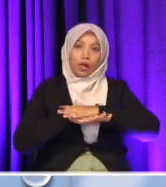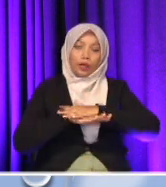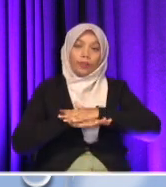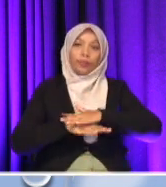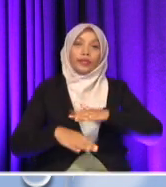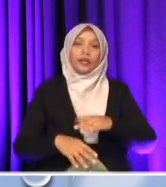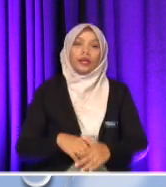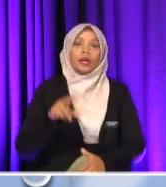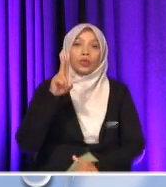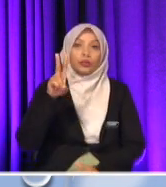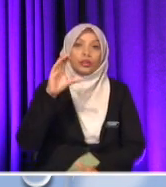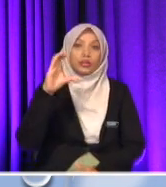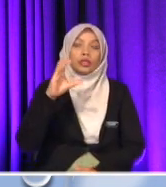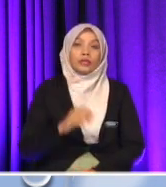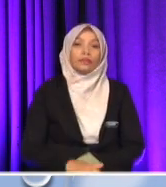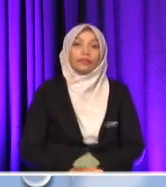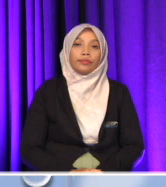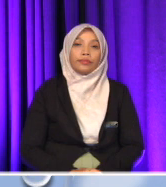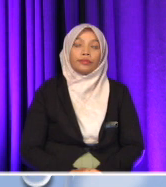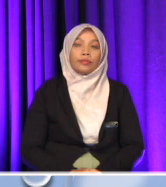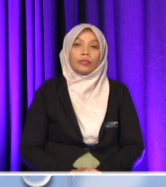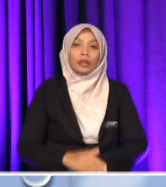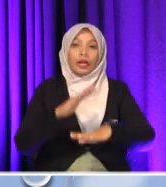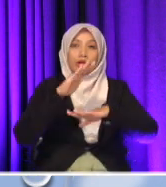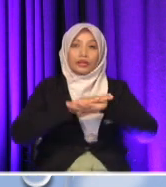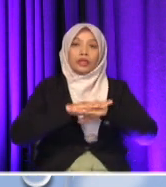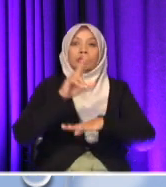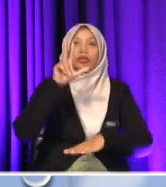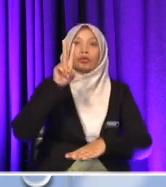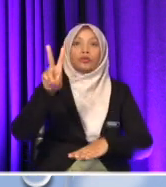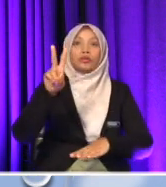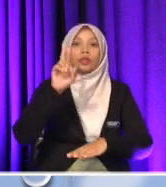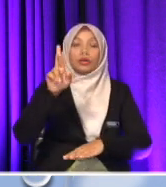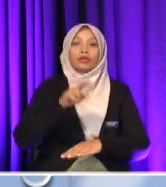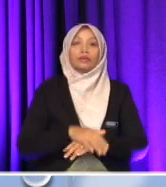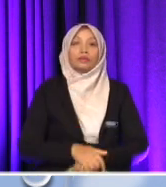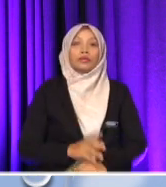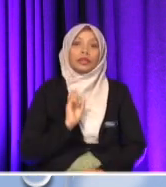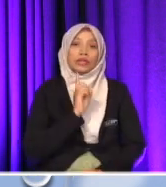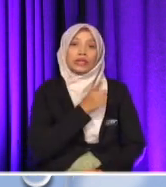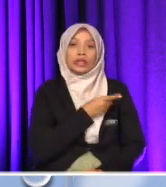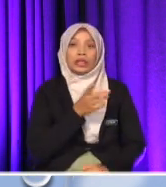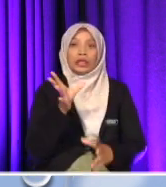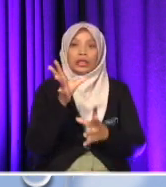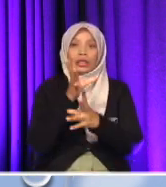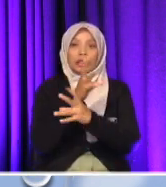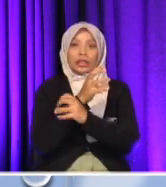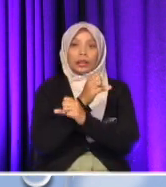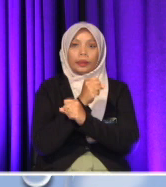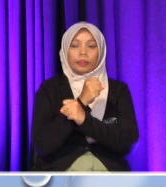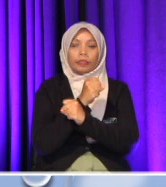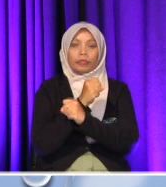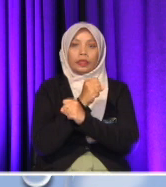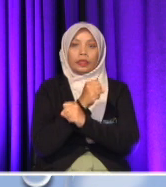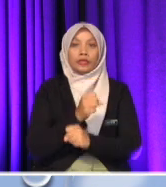yang bawah adalah VC. VC dan ini adalah VR kan? VR. So kita dapat magnitude akan ke bawah. Kenapa magnitude ke bawah tadi?